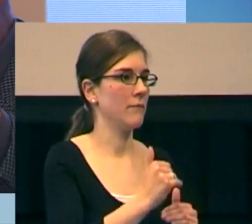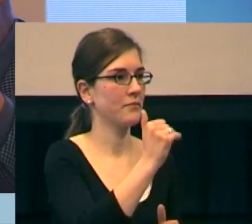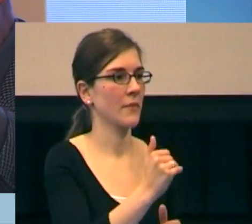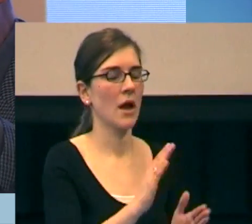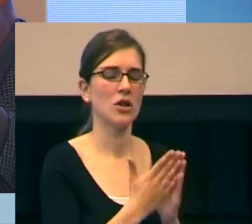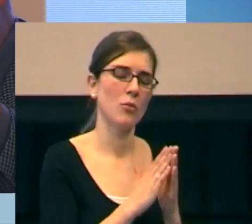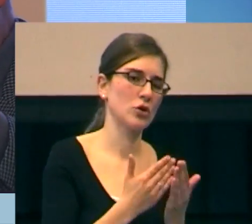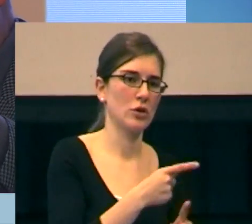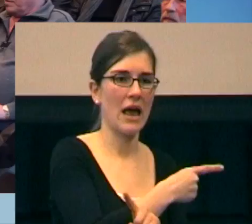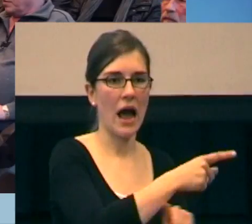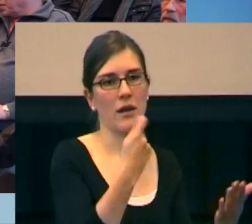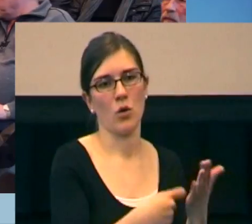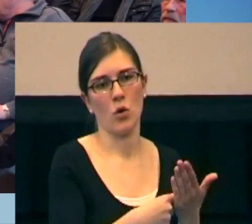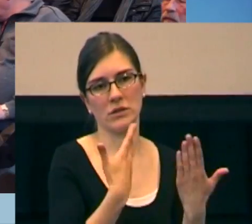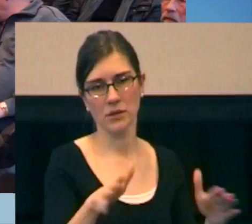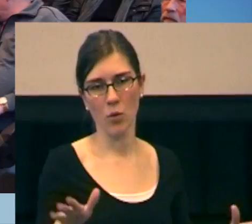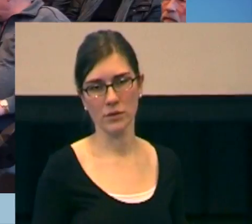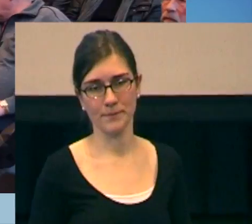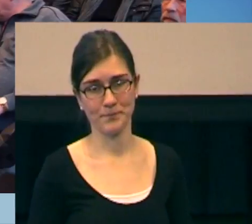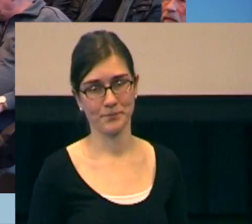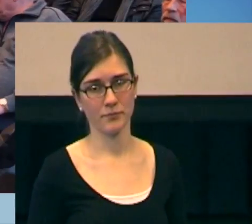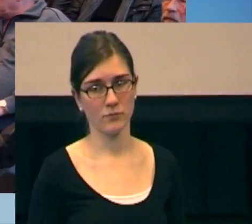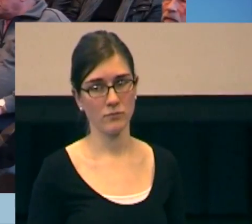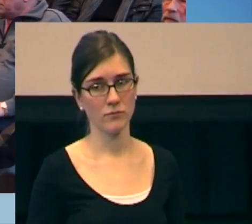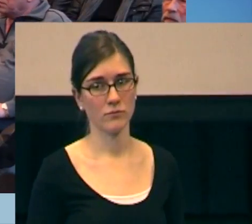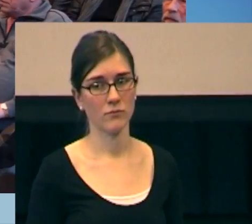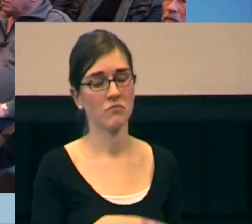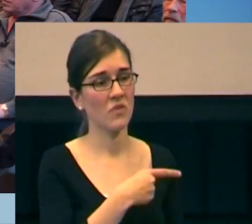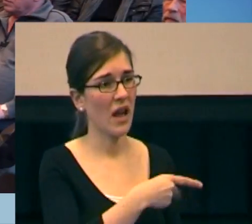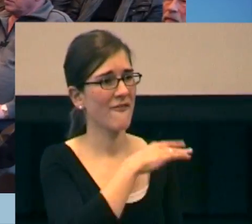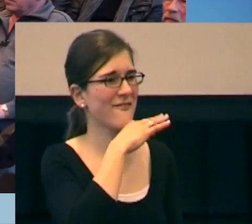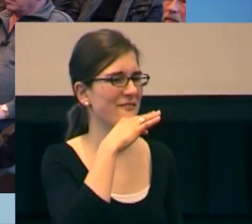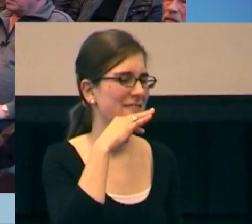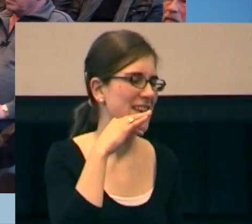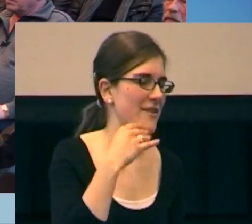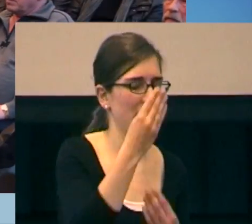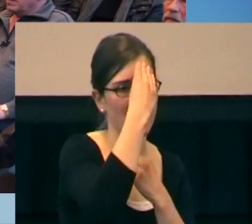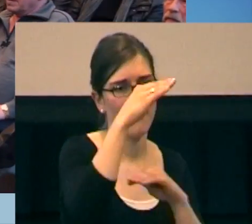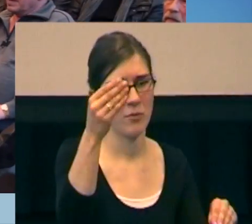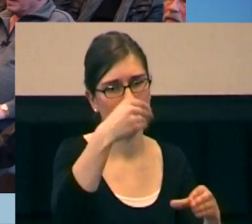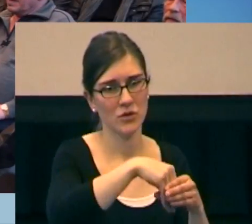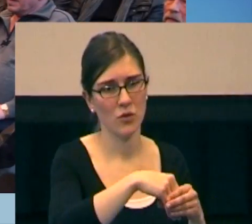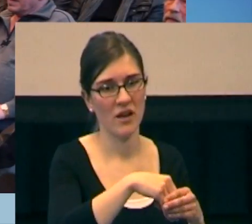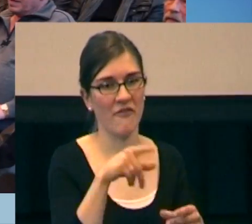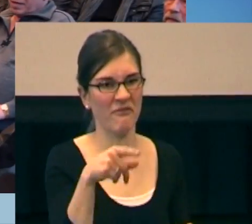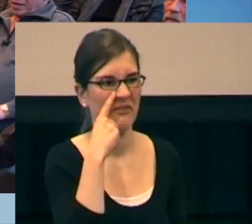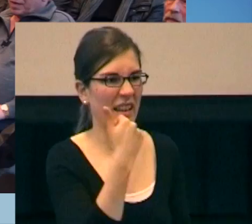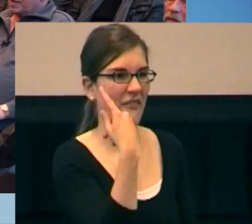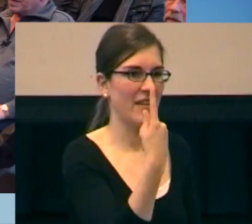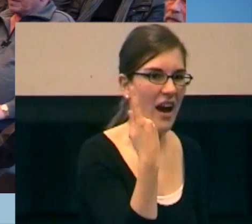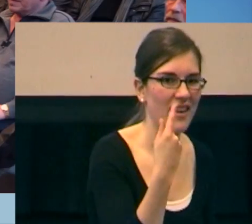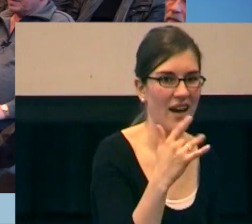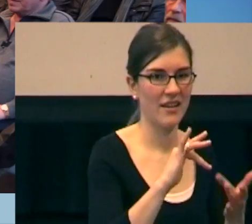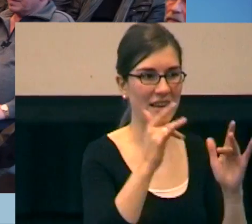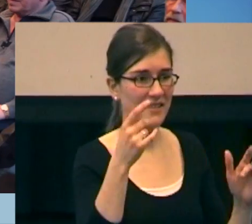Broschüren sind alle kostenlos und dann sind Sie viel viel besser informiert als Sie das allein übers Internet